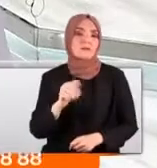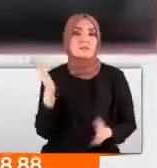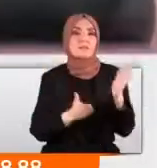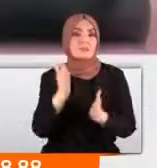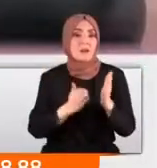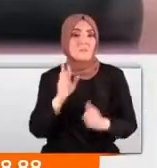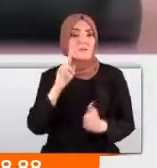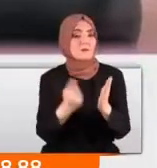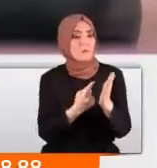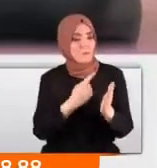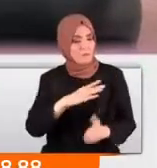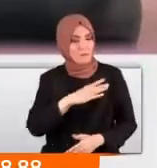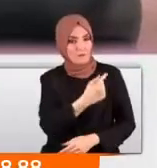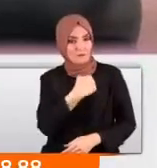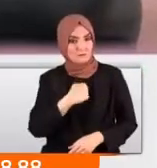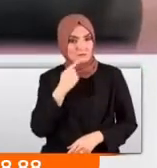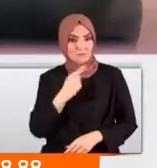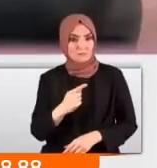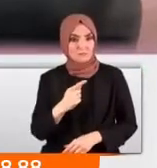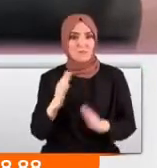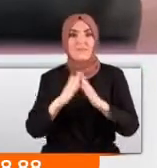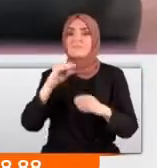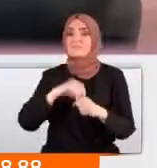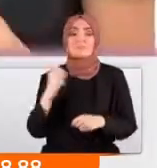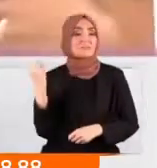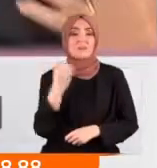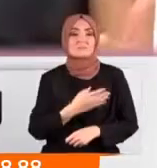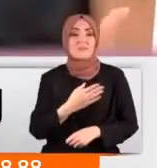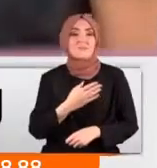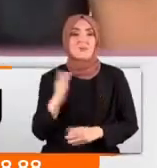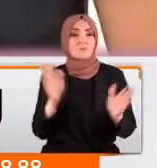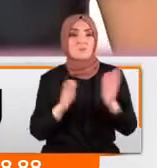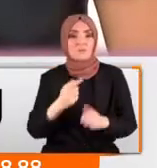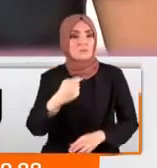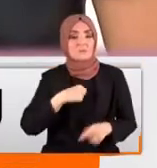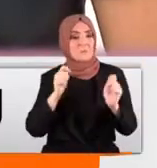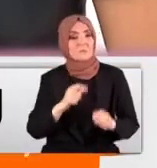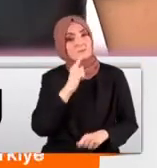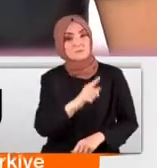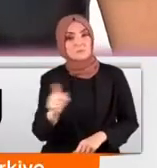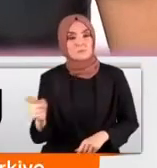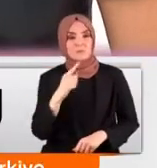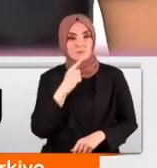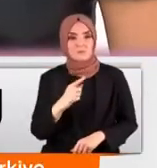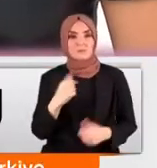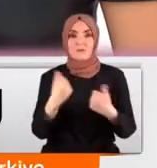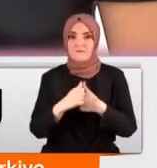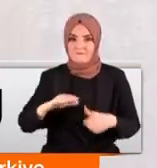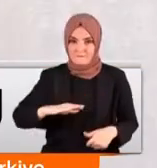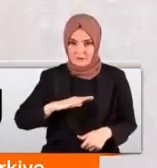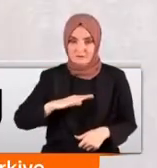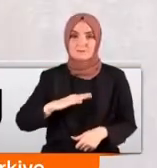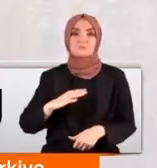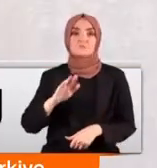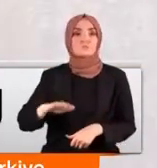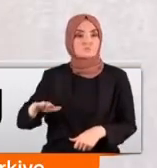önüne at. Annemi bağlayın, beni kaç kere evde dövdüğünü söylesin ya. Evli ve iki çocuk babası Abdülhakim Ağaçe'de stüdyodaydı.